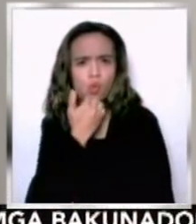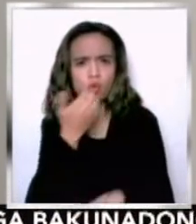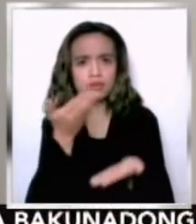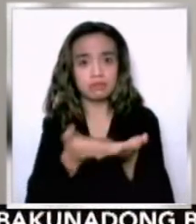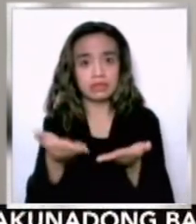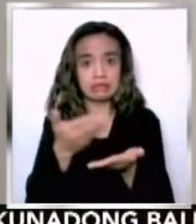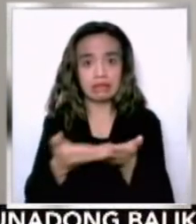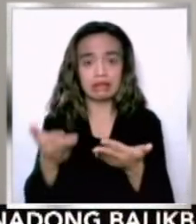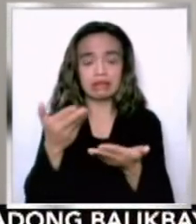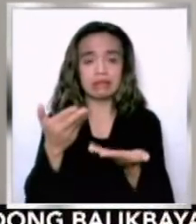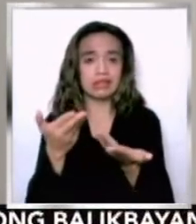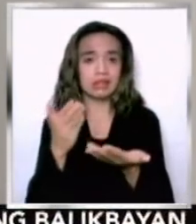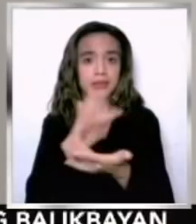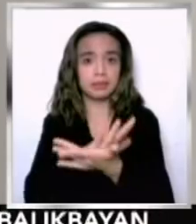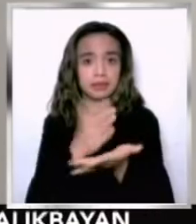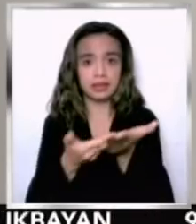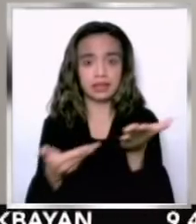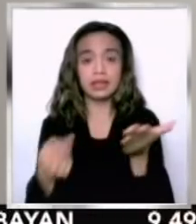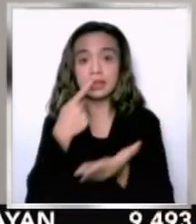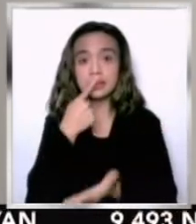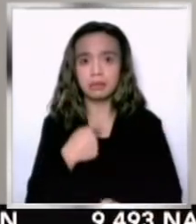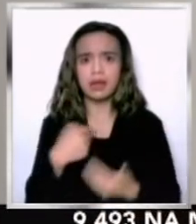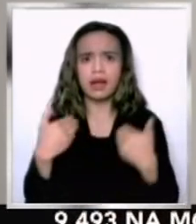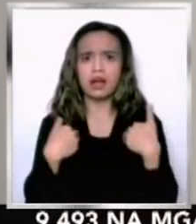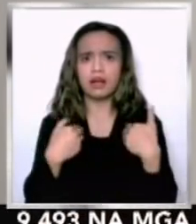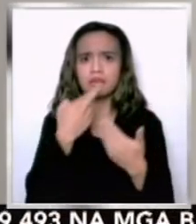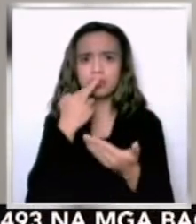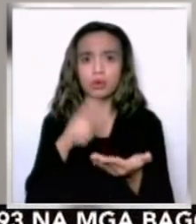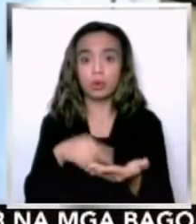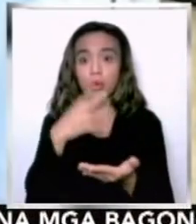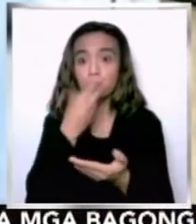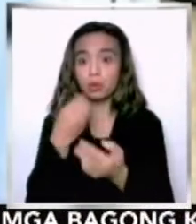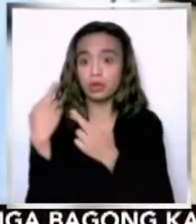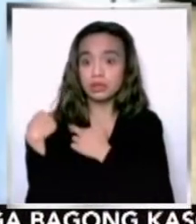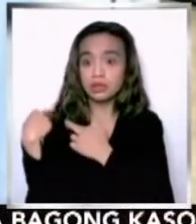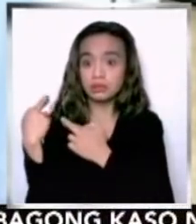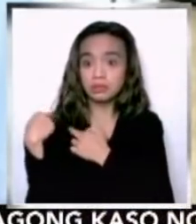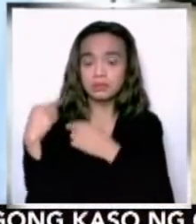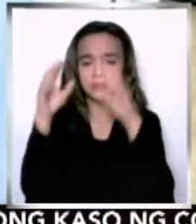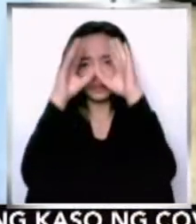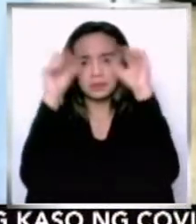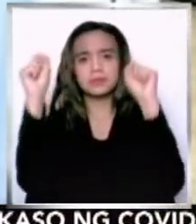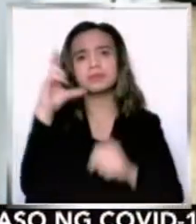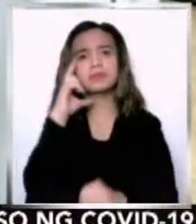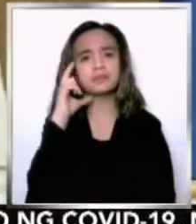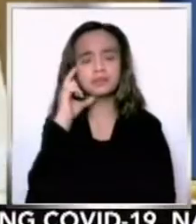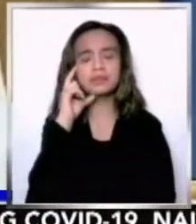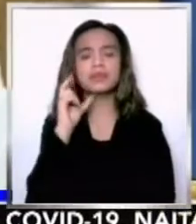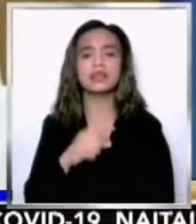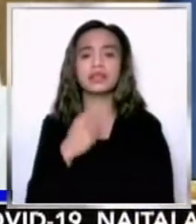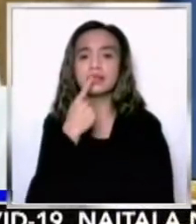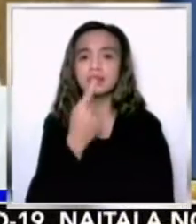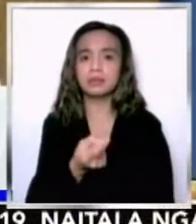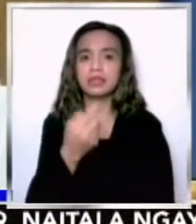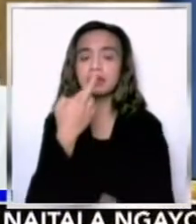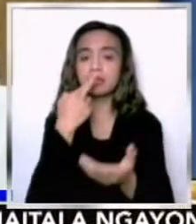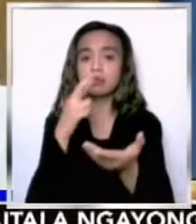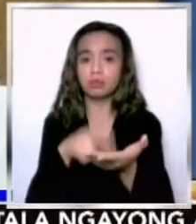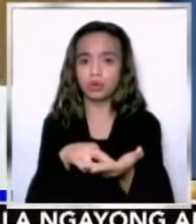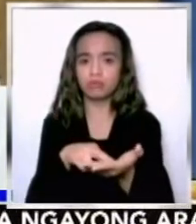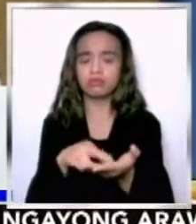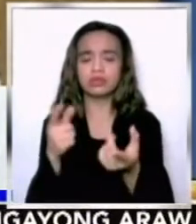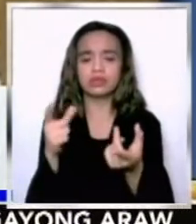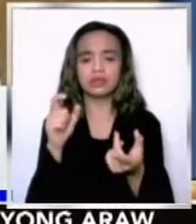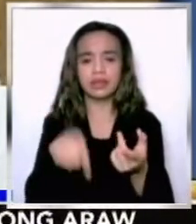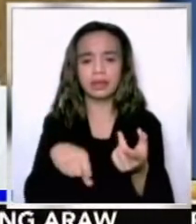at sinasabi sa report na may pananagutan dito si Pangulong Duterte. Ayon sa report, sa halip daw kasi natulungan ang Senadong imbestigahan